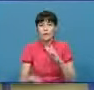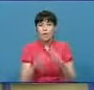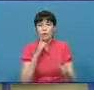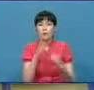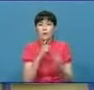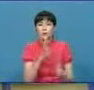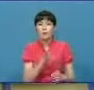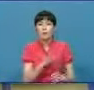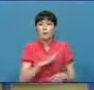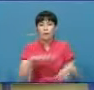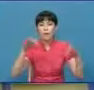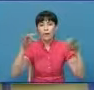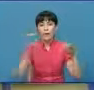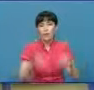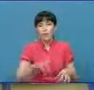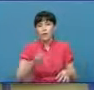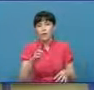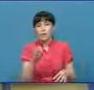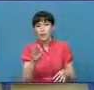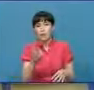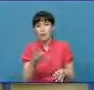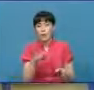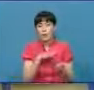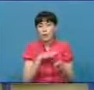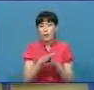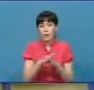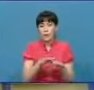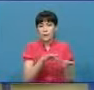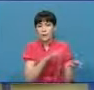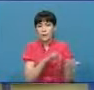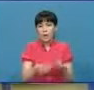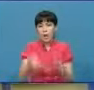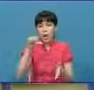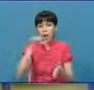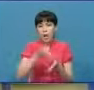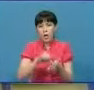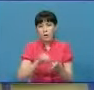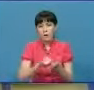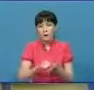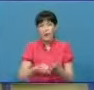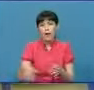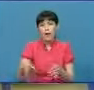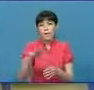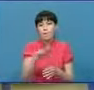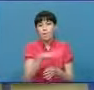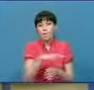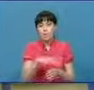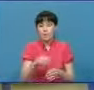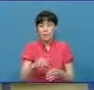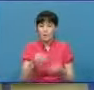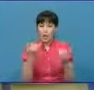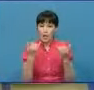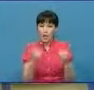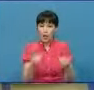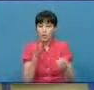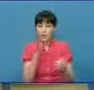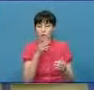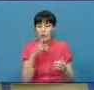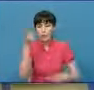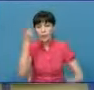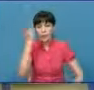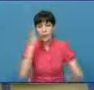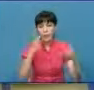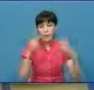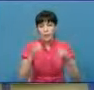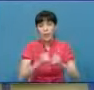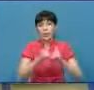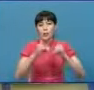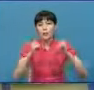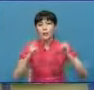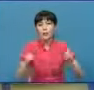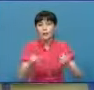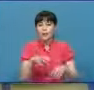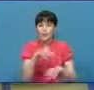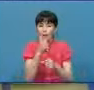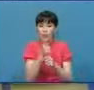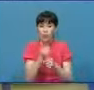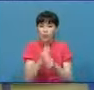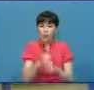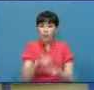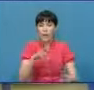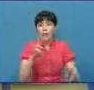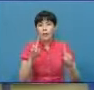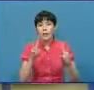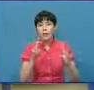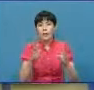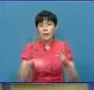Алексис Хадиша қонақ үйінде ұйымдастырылған шарада қатысушылар баршаға арналған қазіргі заманғы идеяны жүзеге асырудың негіздері атты